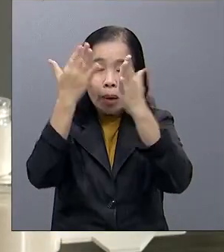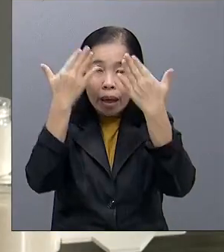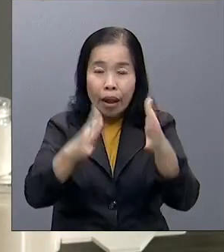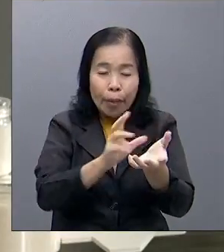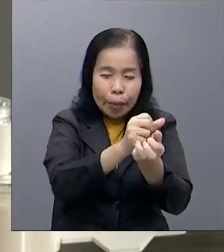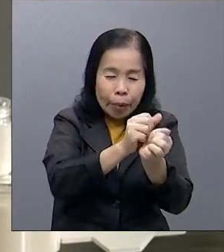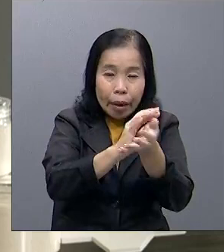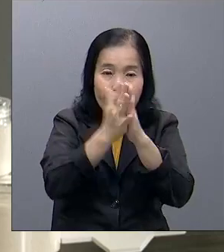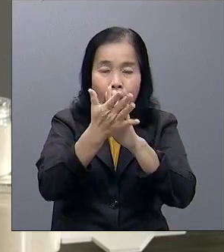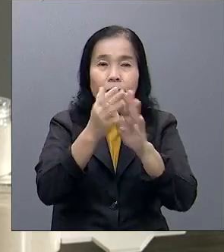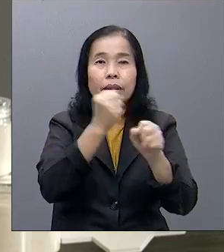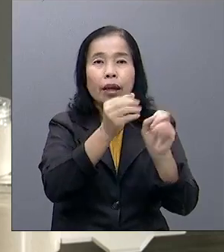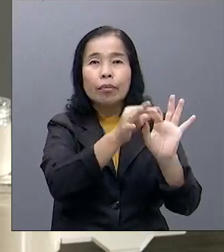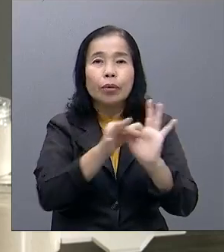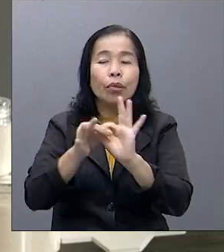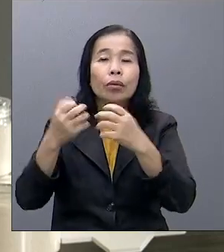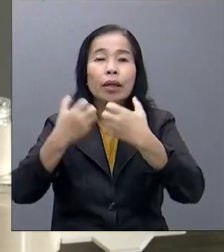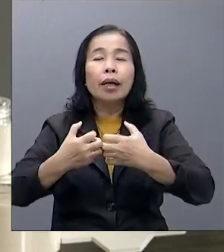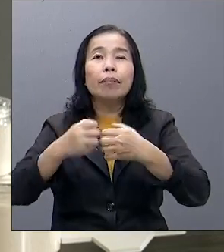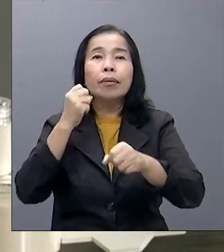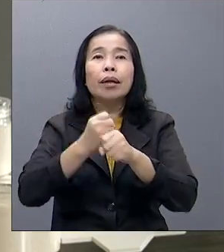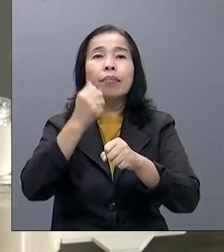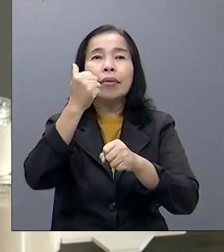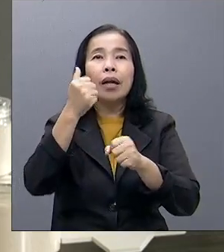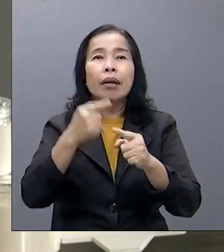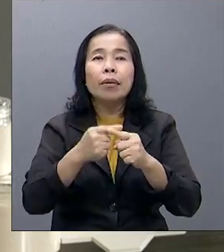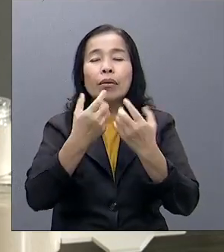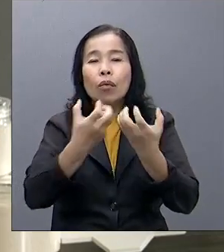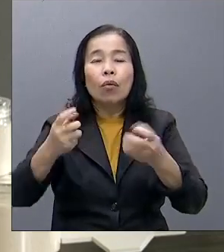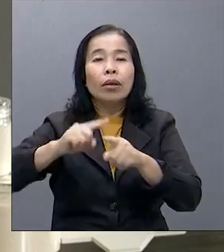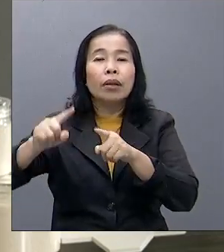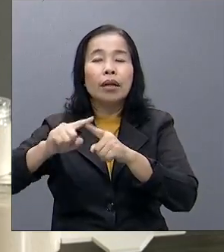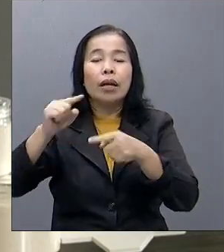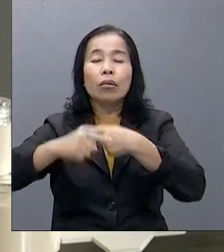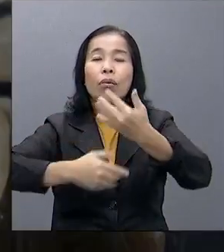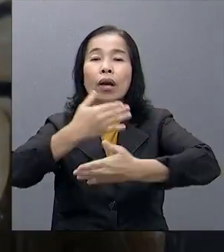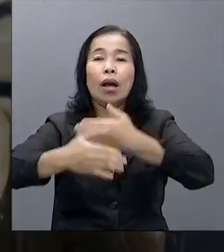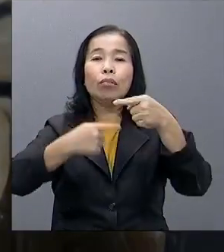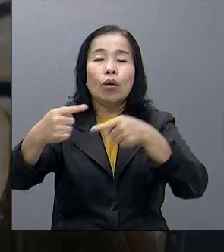อุตสาหกรรมโพลิเมอร์เพื่อที่จะขึ้นรูปออกมาเป็นชิ้นงานในเชิงพาณิชย์ครับ